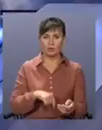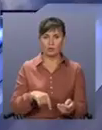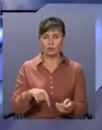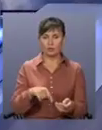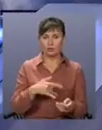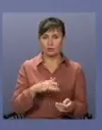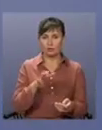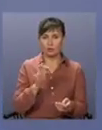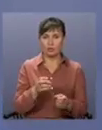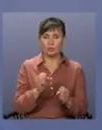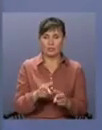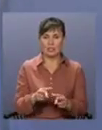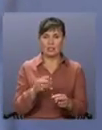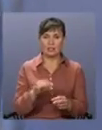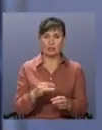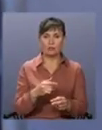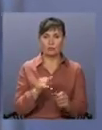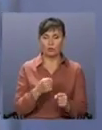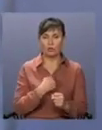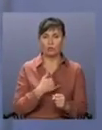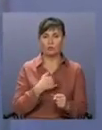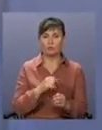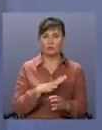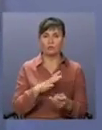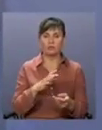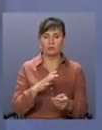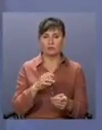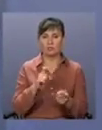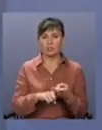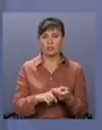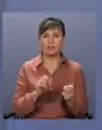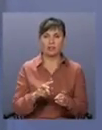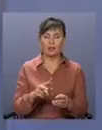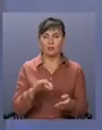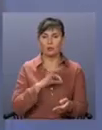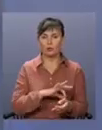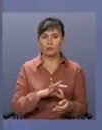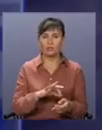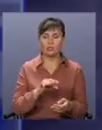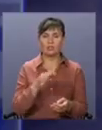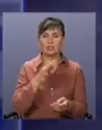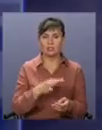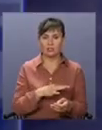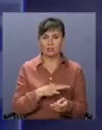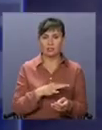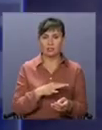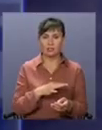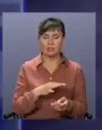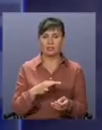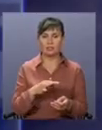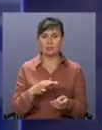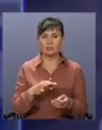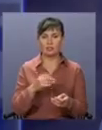сок, кислотность и так далее. То есть нюансов может быть достаточно много, в зависимости от того, какими пользуются алкотестерами. А скажите, вот